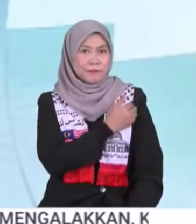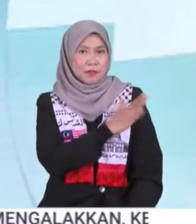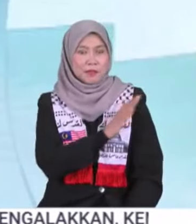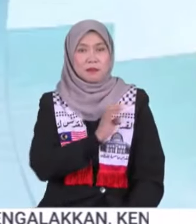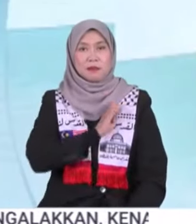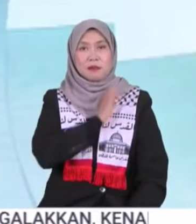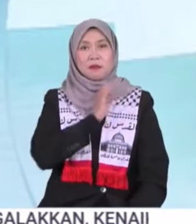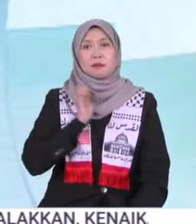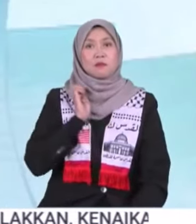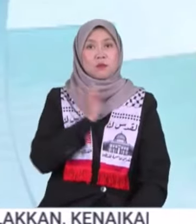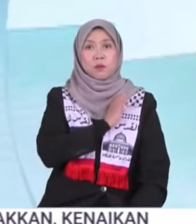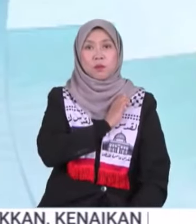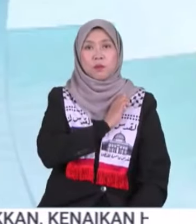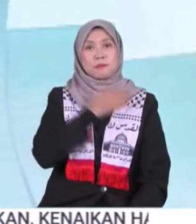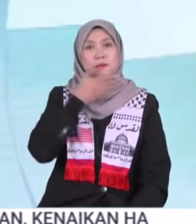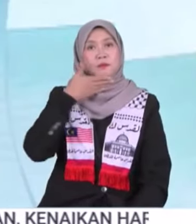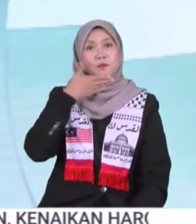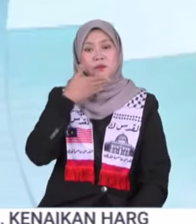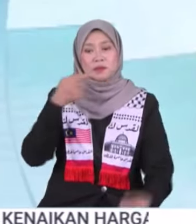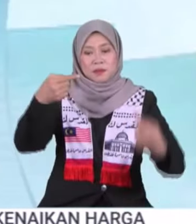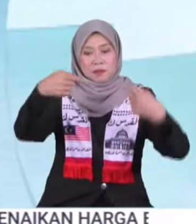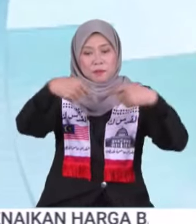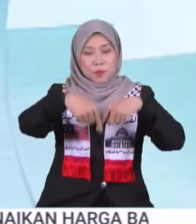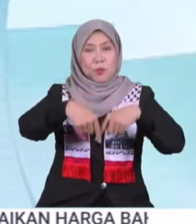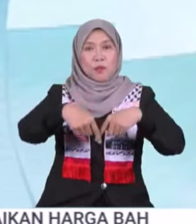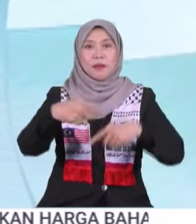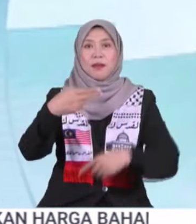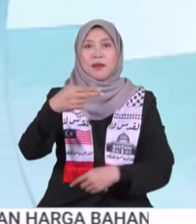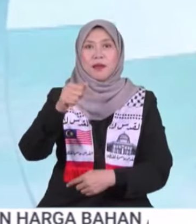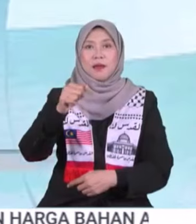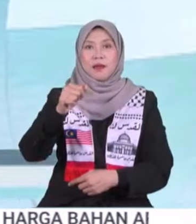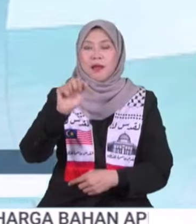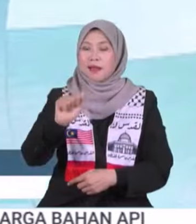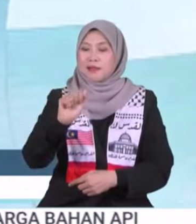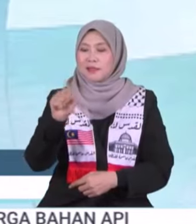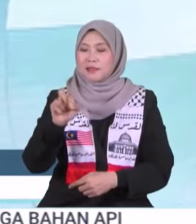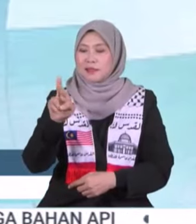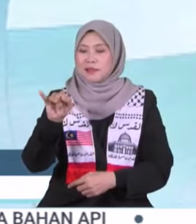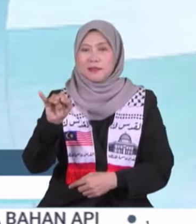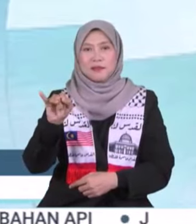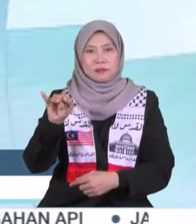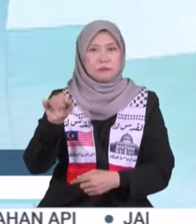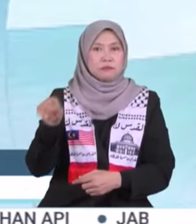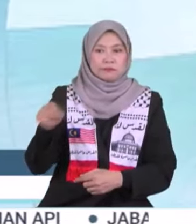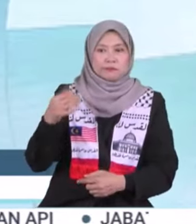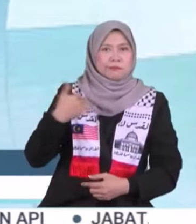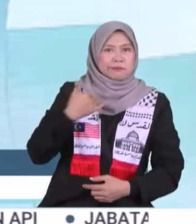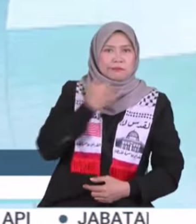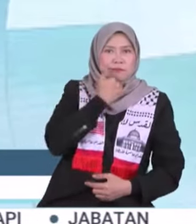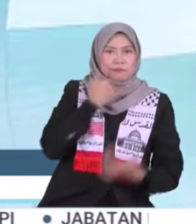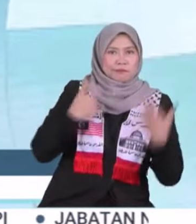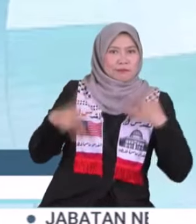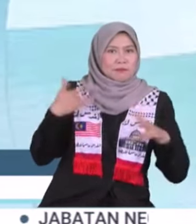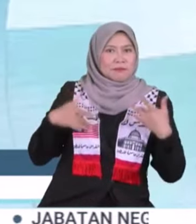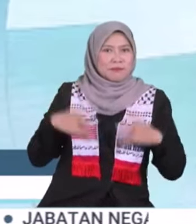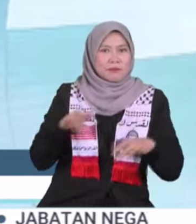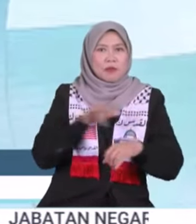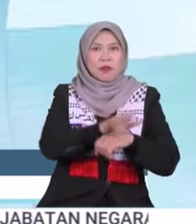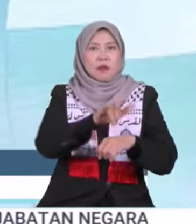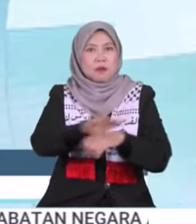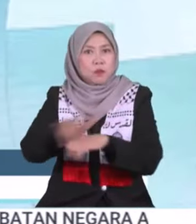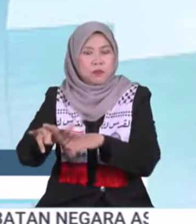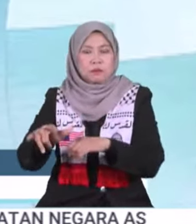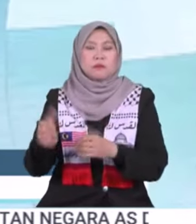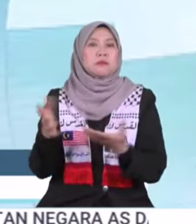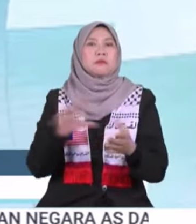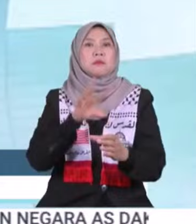Bekas Exco Pemuda UMNO Wan Muhammad Azri Wan Deris atau Papa Gomo mengaku tidak bersalah atas pertuduhan membuat kenyataan menghasut yang